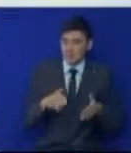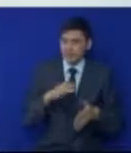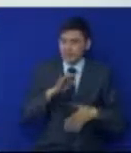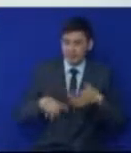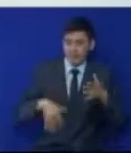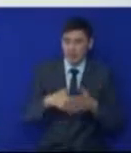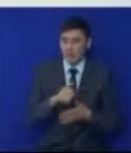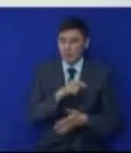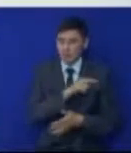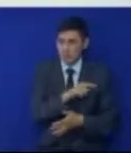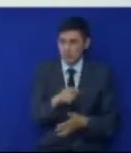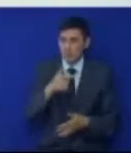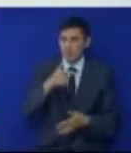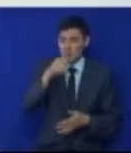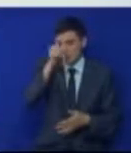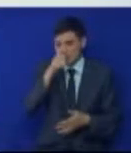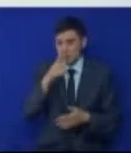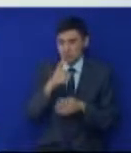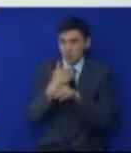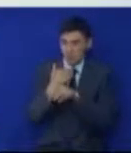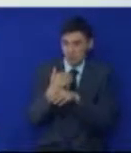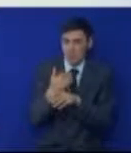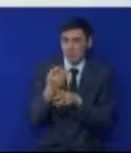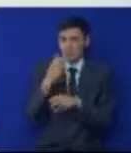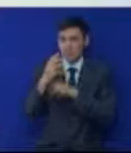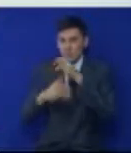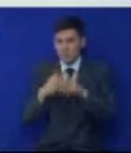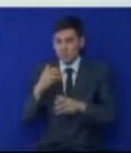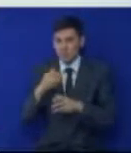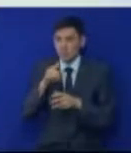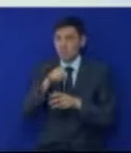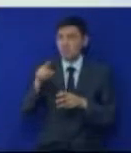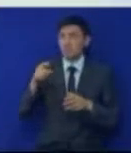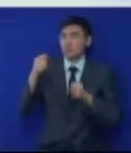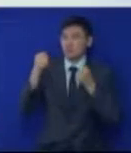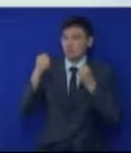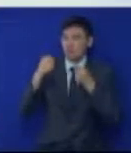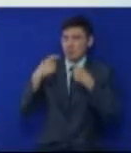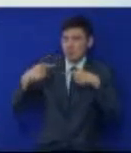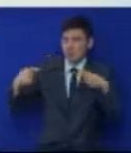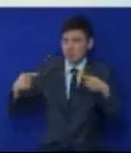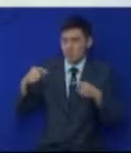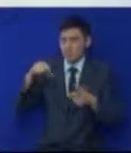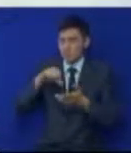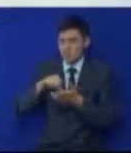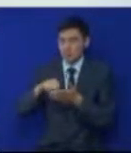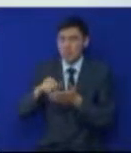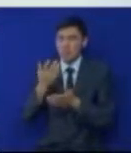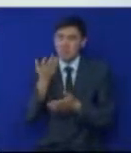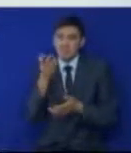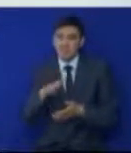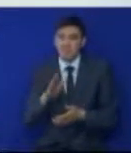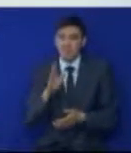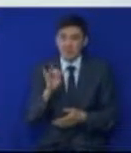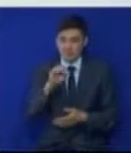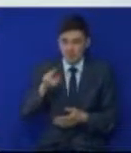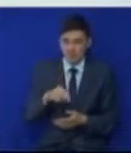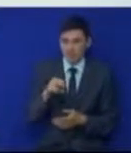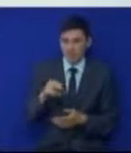уақыт аралығында ол грэпплинг күресі бойынша халықаралық кластағы спорт шебері және спорттың 5 түрі бойынша